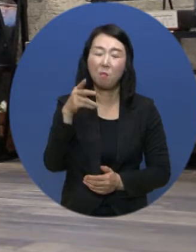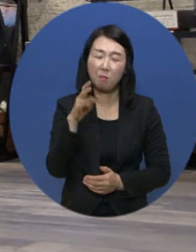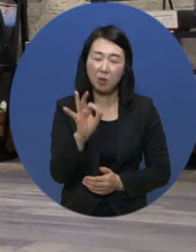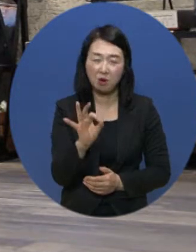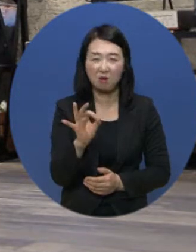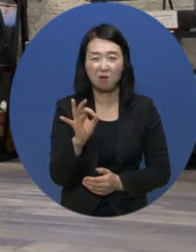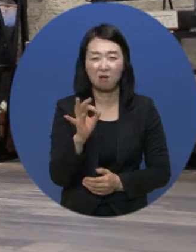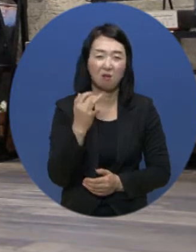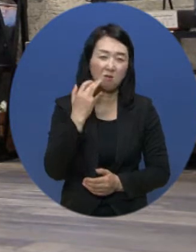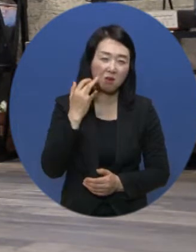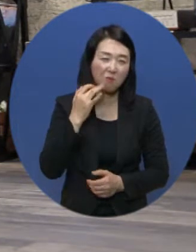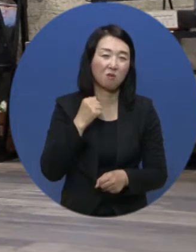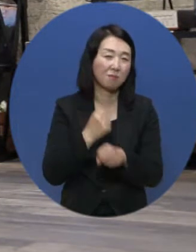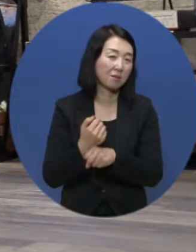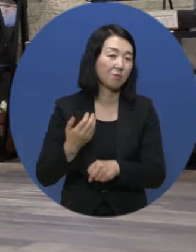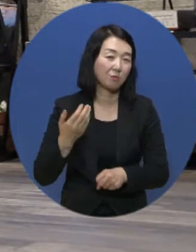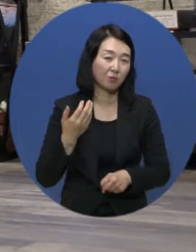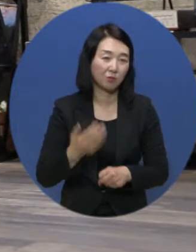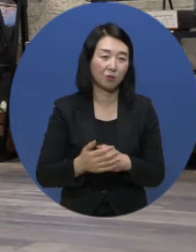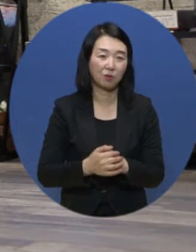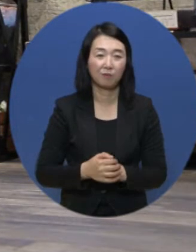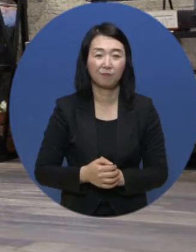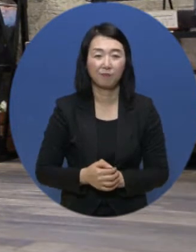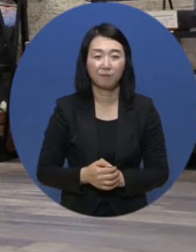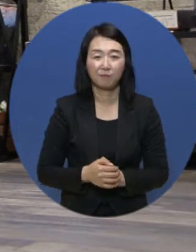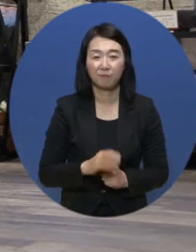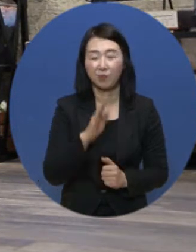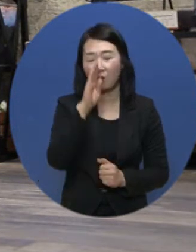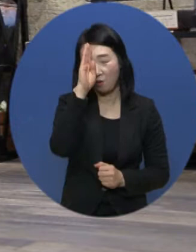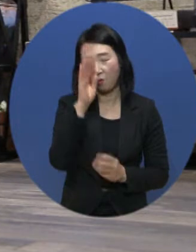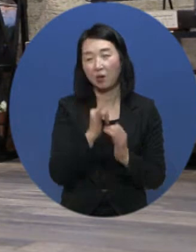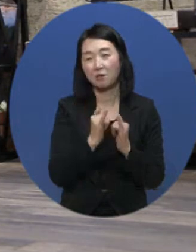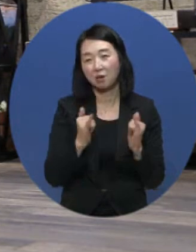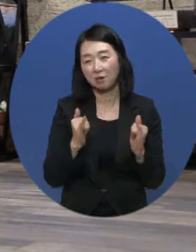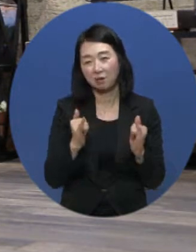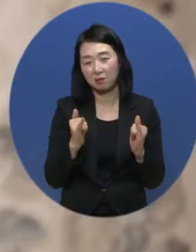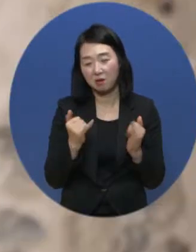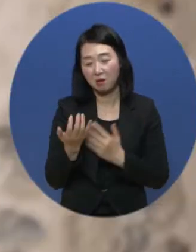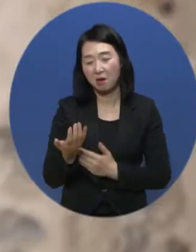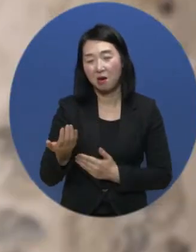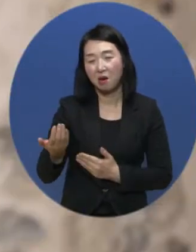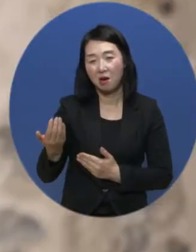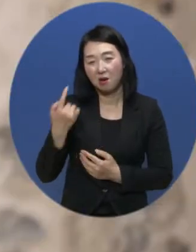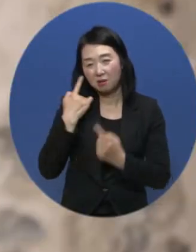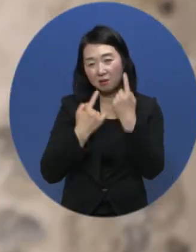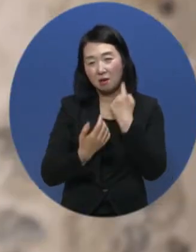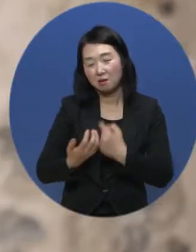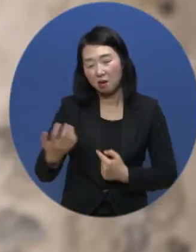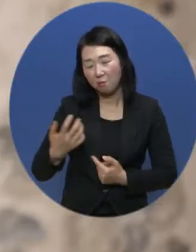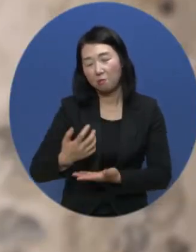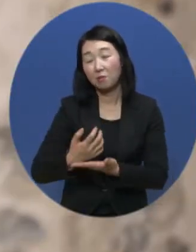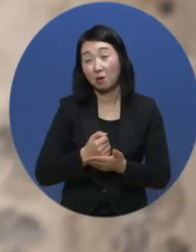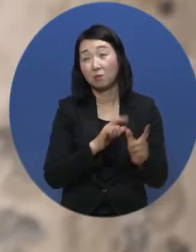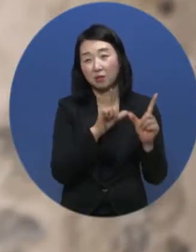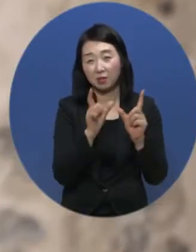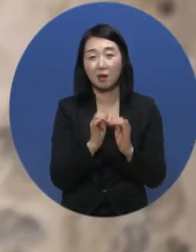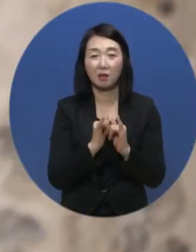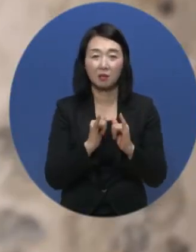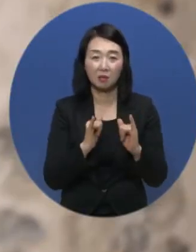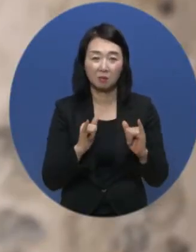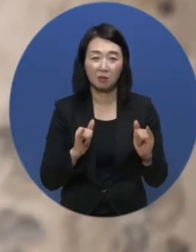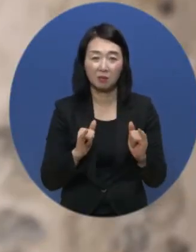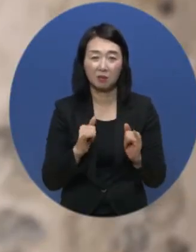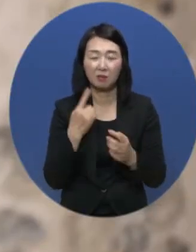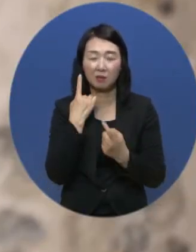조현병 환자들은요, 아픈 상처를 안고 살아가는 사람들입니다. 그 상처가 트라우마가